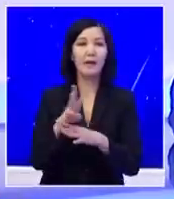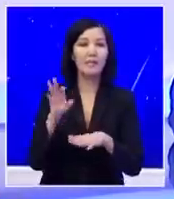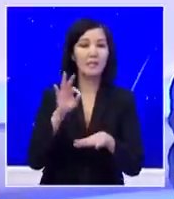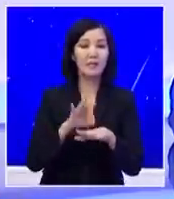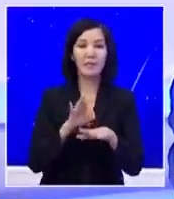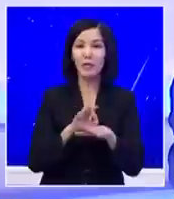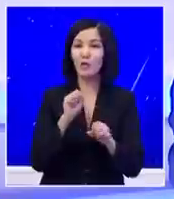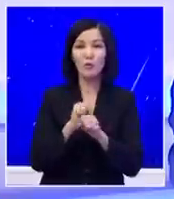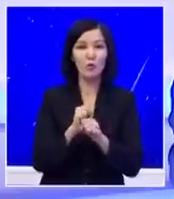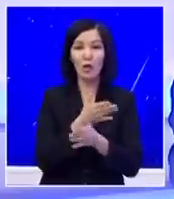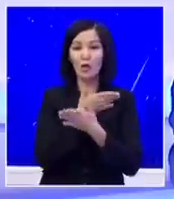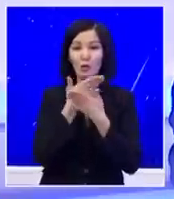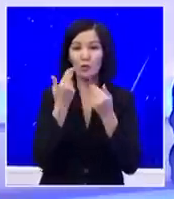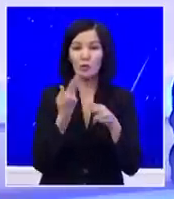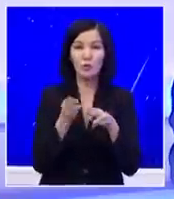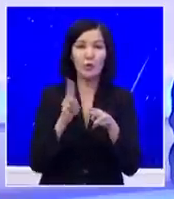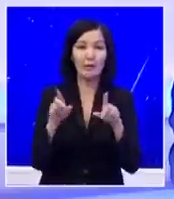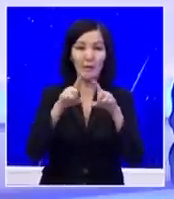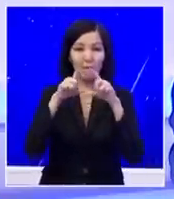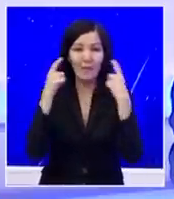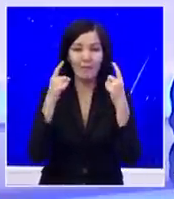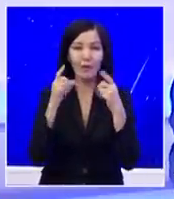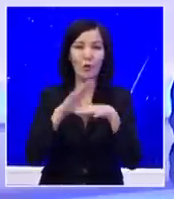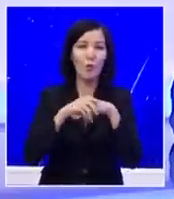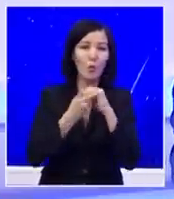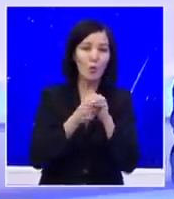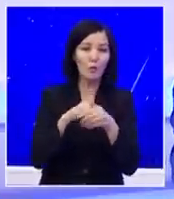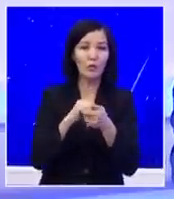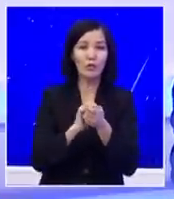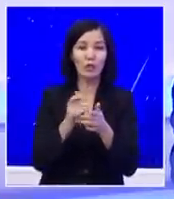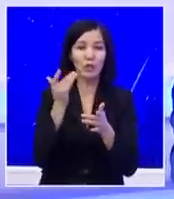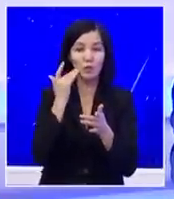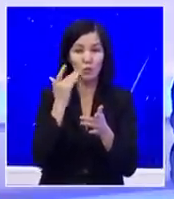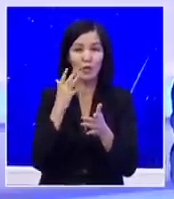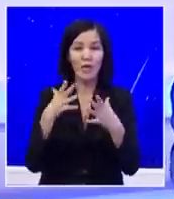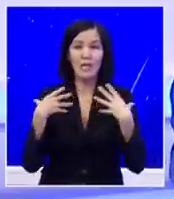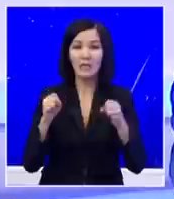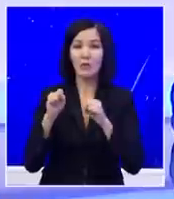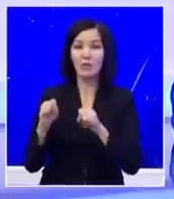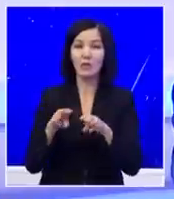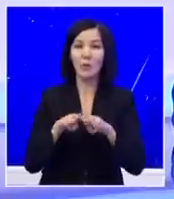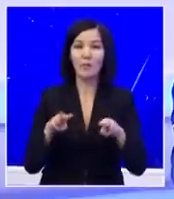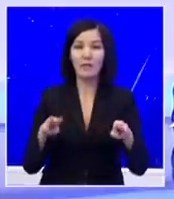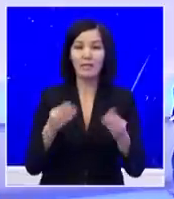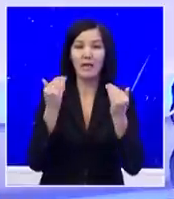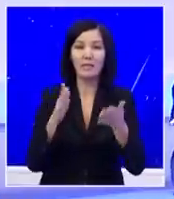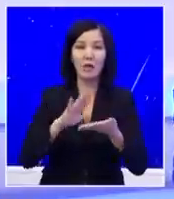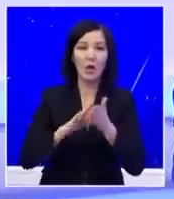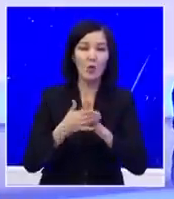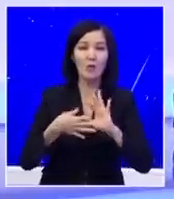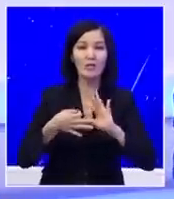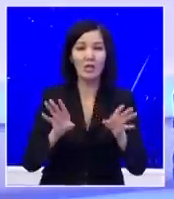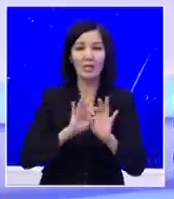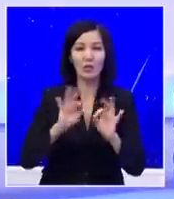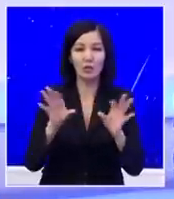Пандемия әлі біткен жоқ, сондықтан бетперде тағып, қолды жиі жуыңыз. Денсаулық сақтау министрі отандастарға елдегі қазіргі ахуалды